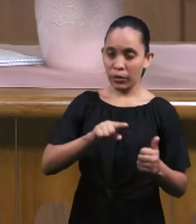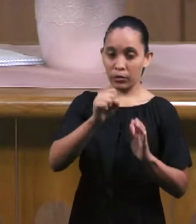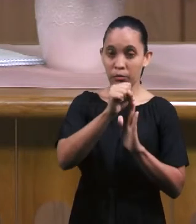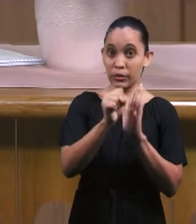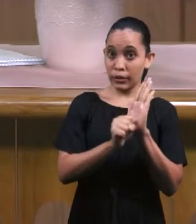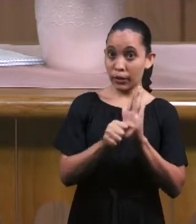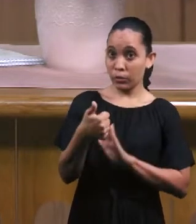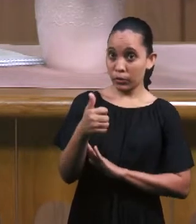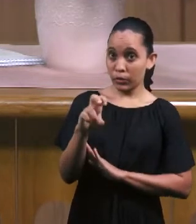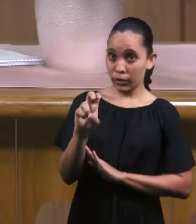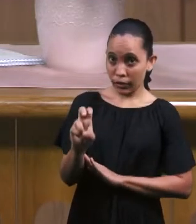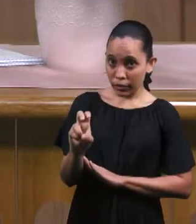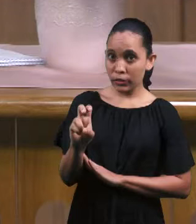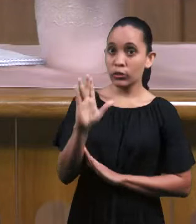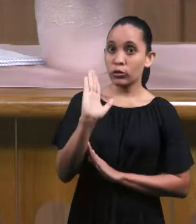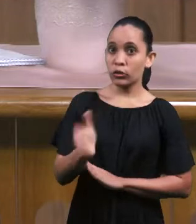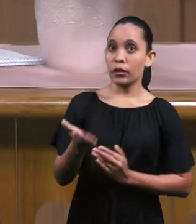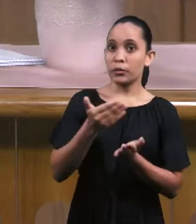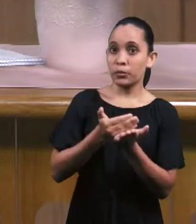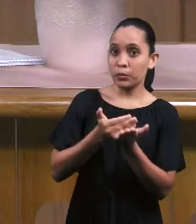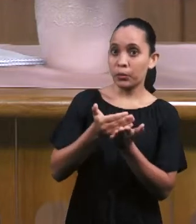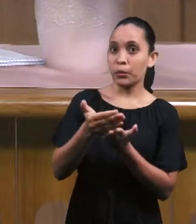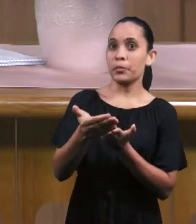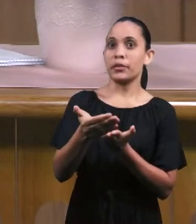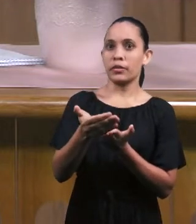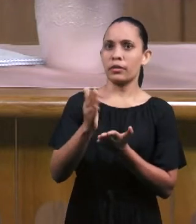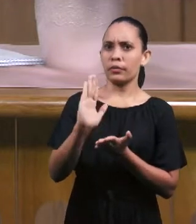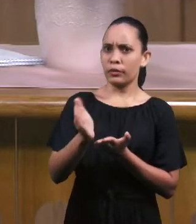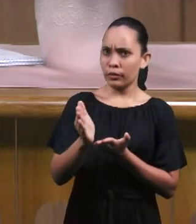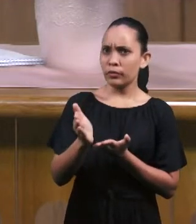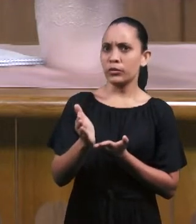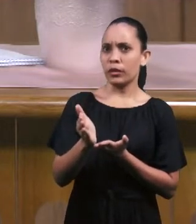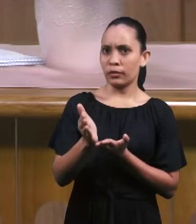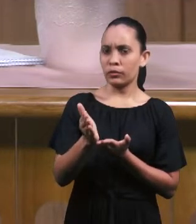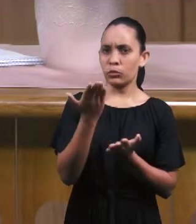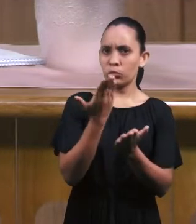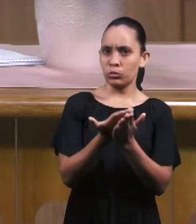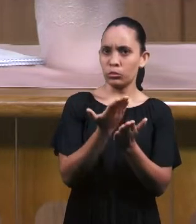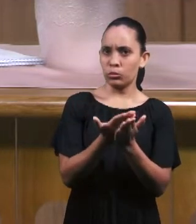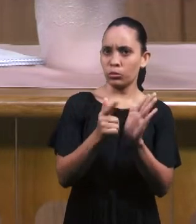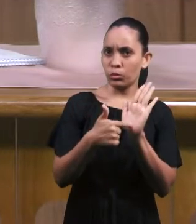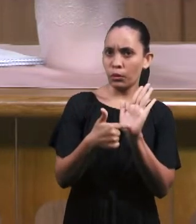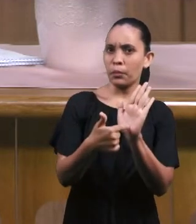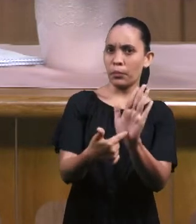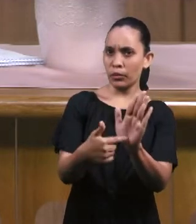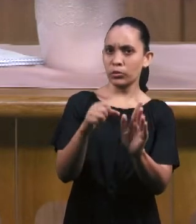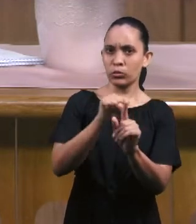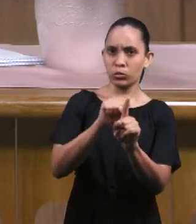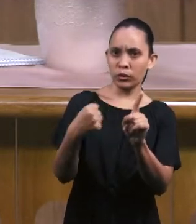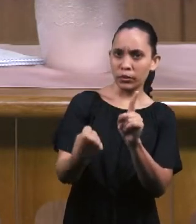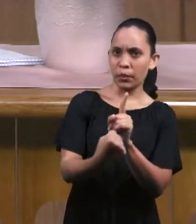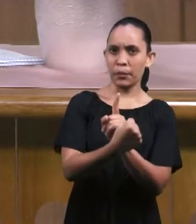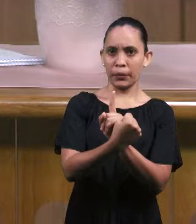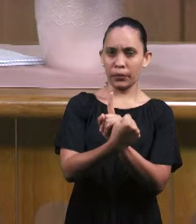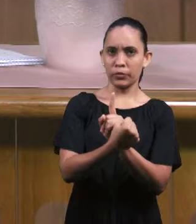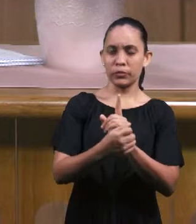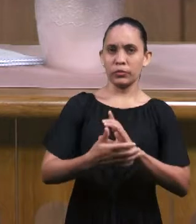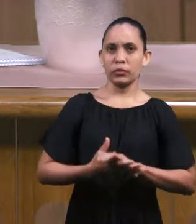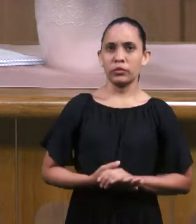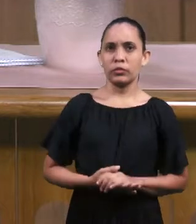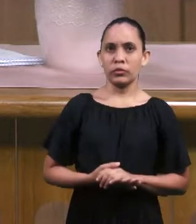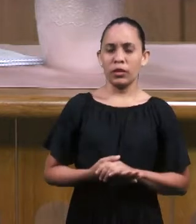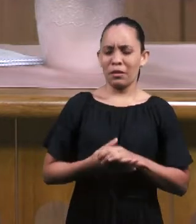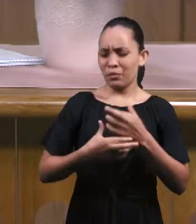5e siècle, on commençait déjà à travailler scientifiquement, socialement, nous pouvons dire toutes les formes étaient